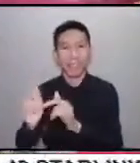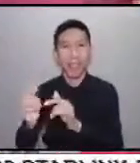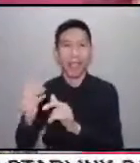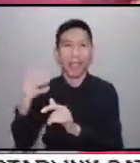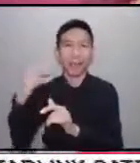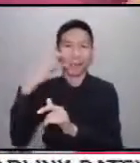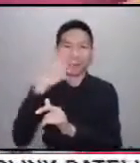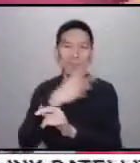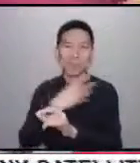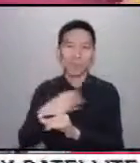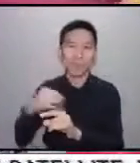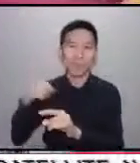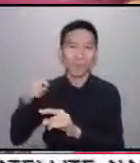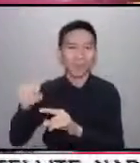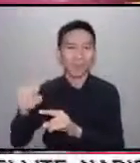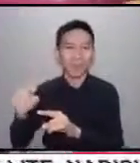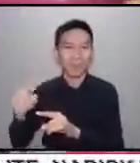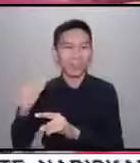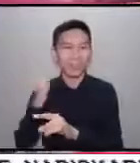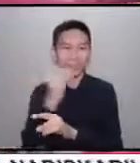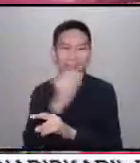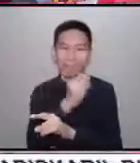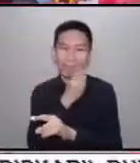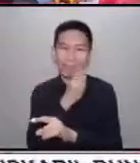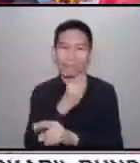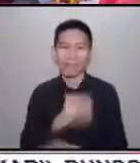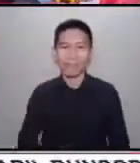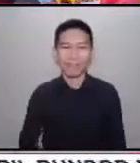At yan muna ang latest muna rito sa Dangwa. Balik muna sa iyo, Chi.